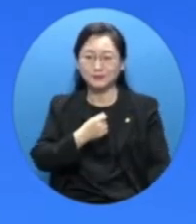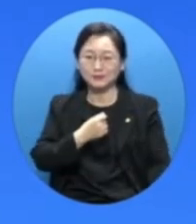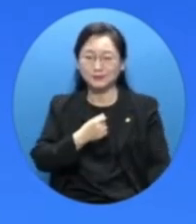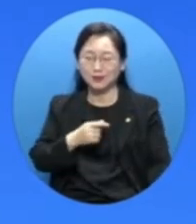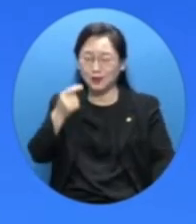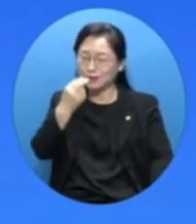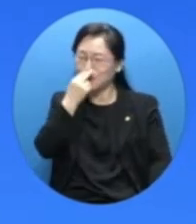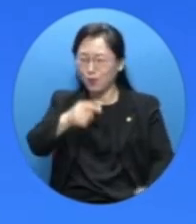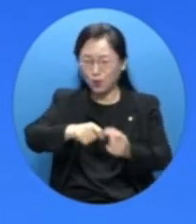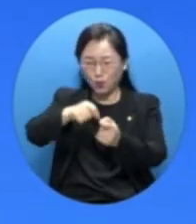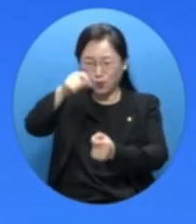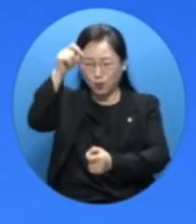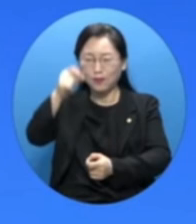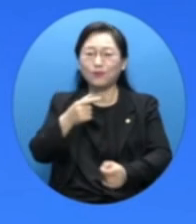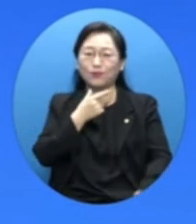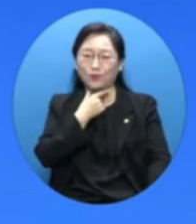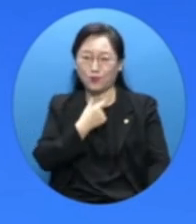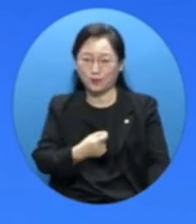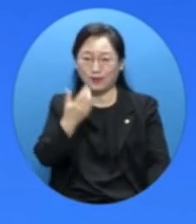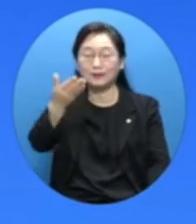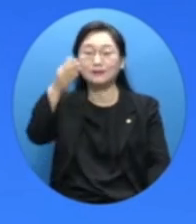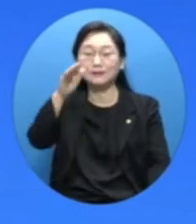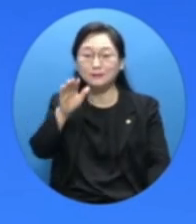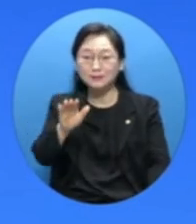오래 살기를 원합니다. 그러나